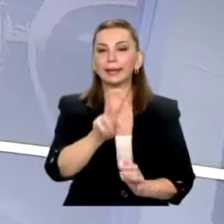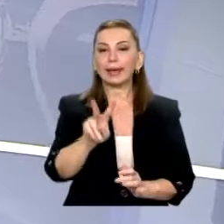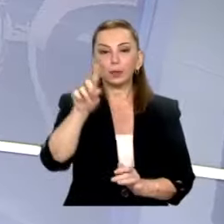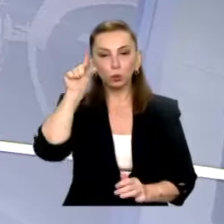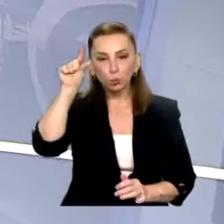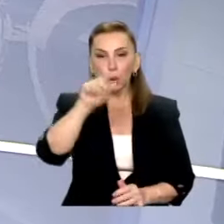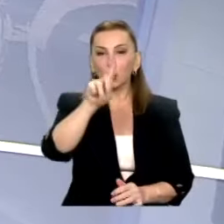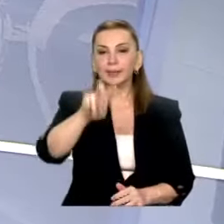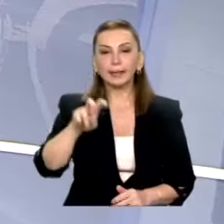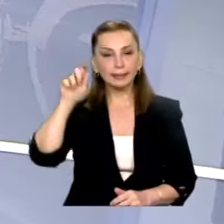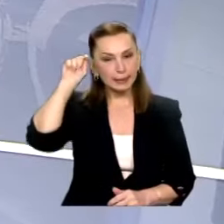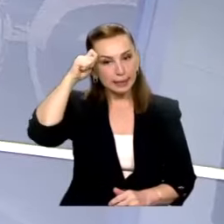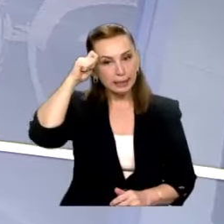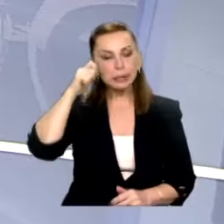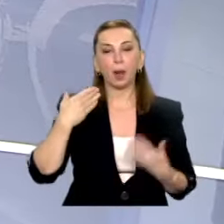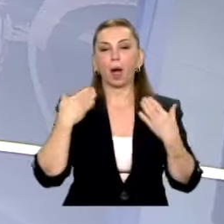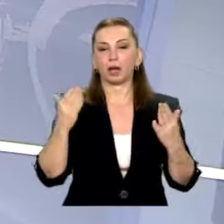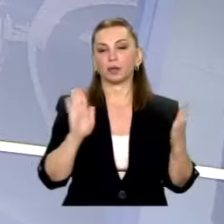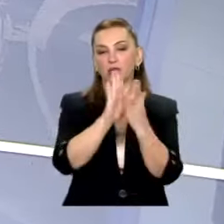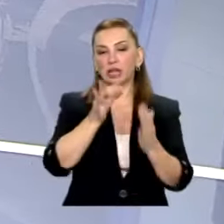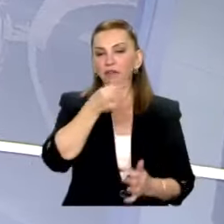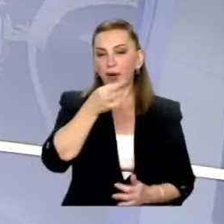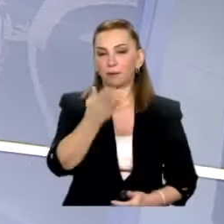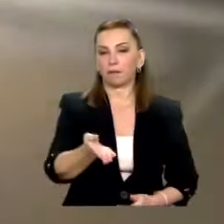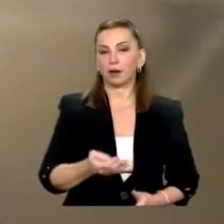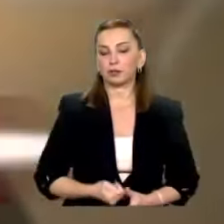sanık 18 Kasım'da hakim karşısına